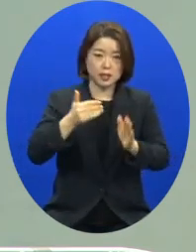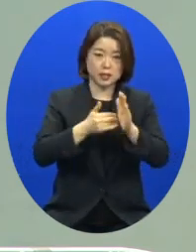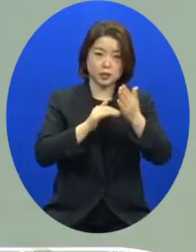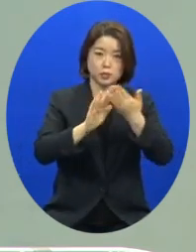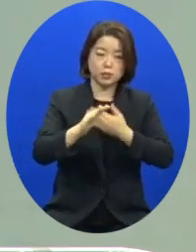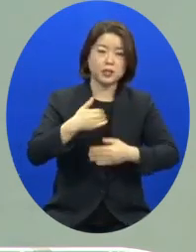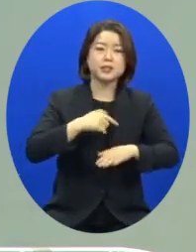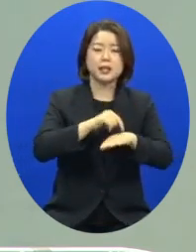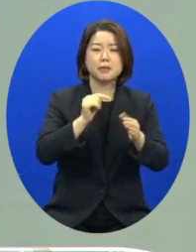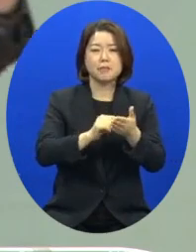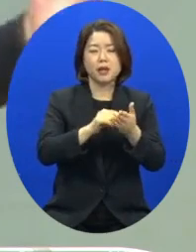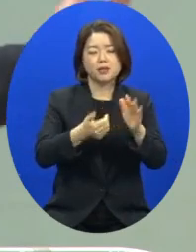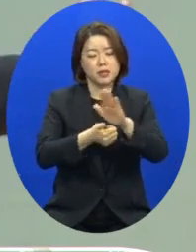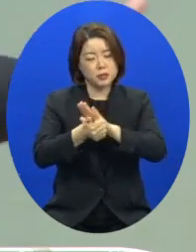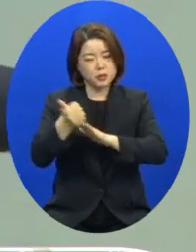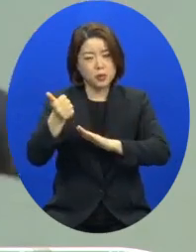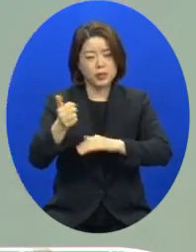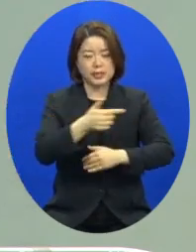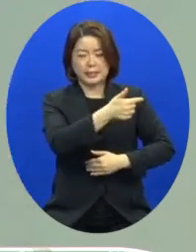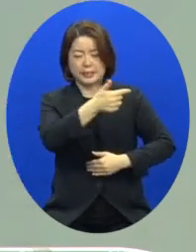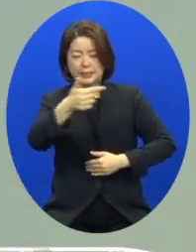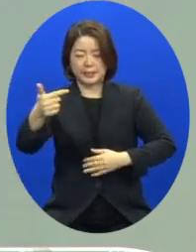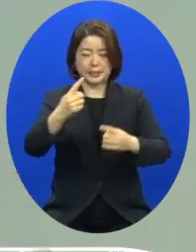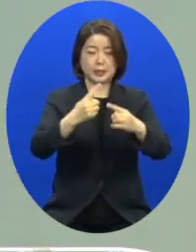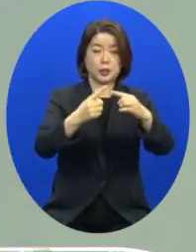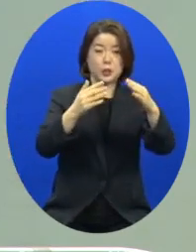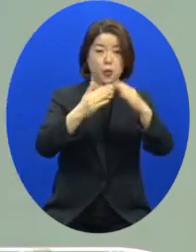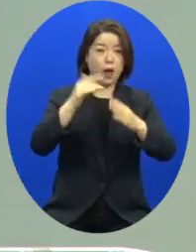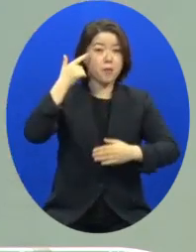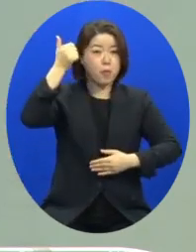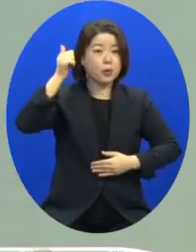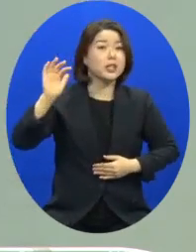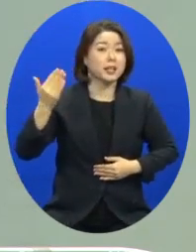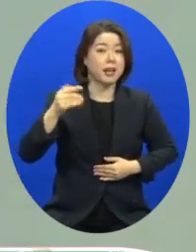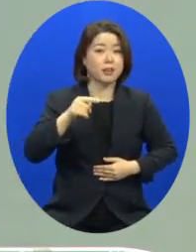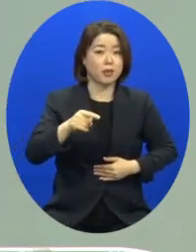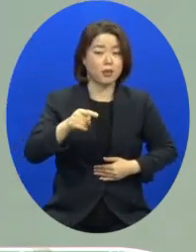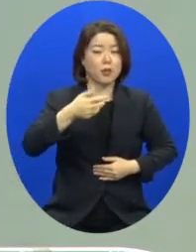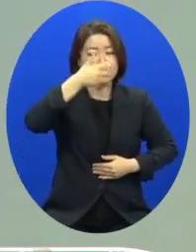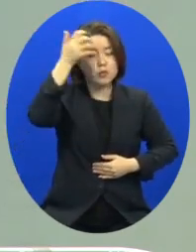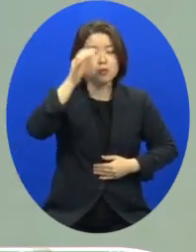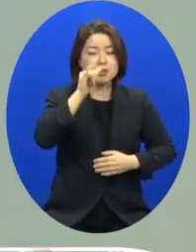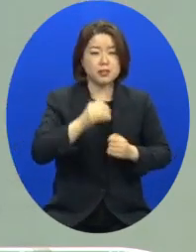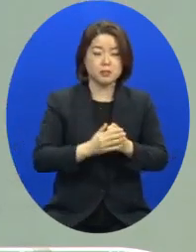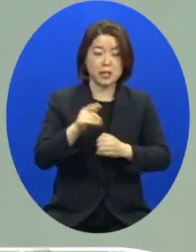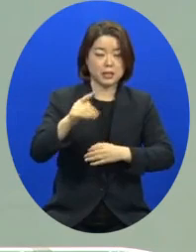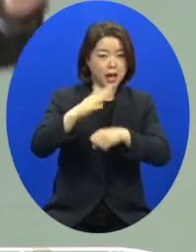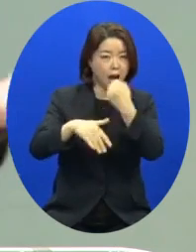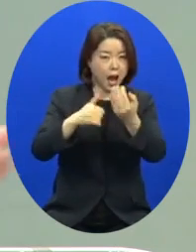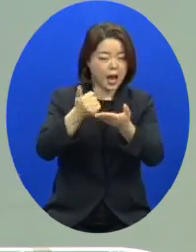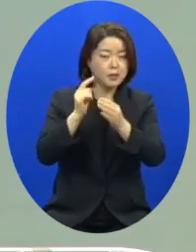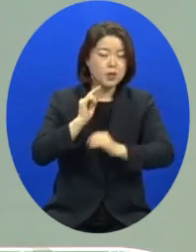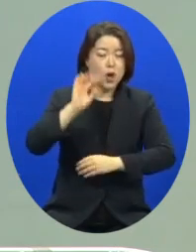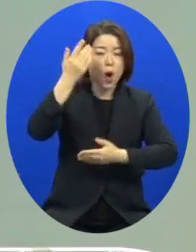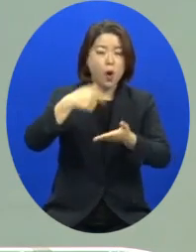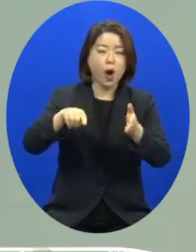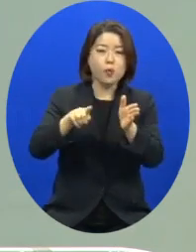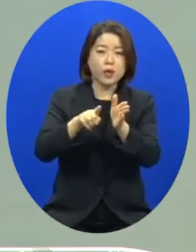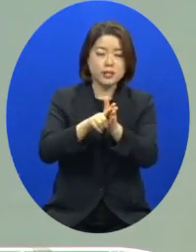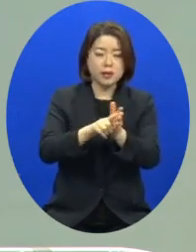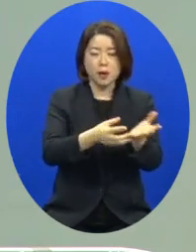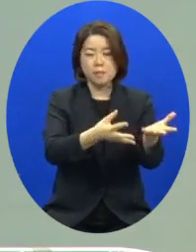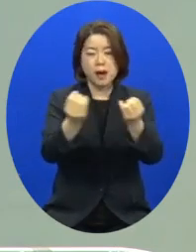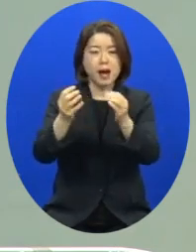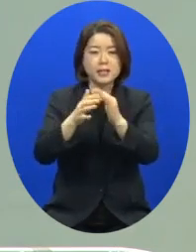제 마음의 소원은 큰 교회 목사가 되는 것이었습니다. 그것은 하나님의 영광을 위해서 많은 사람의 영혼을 구원하기